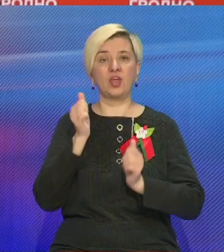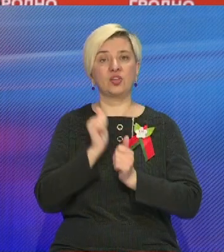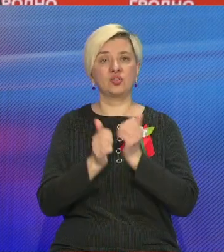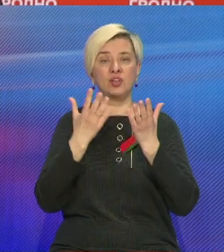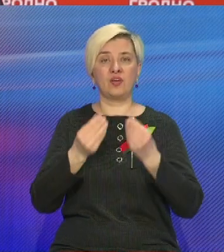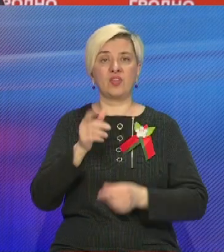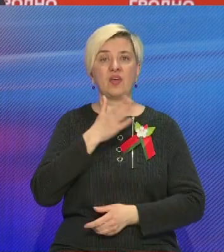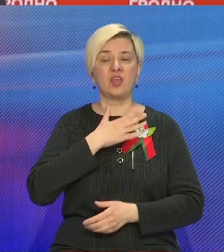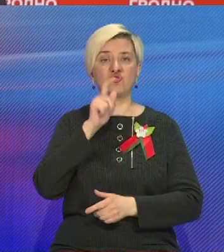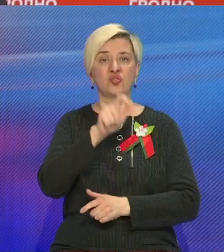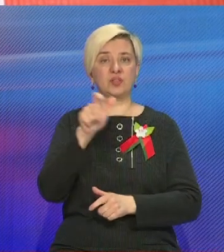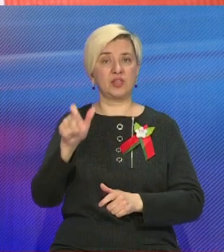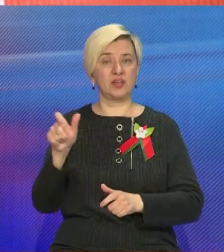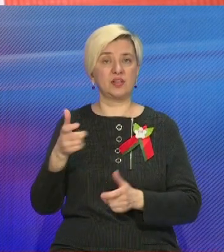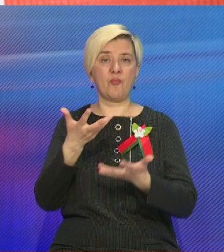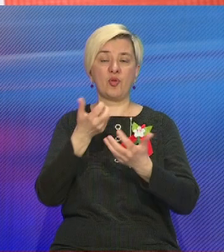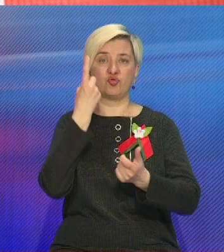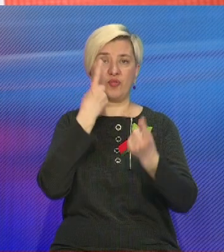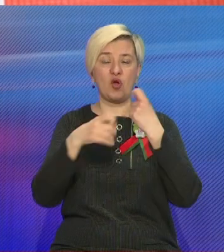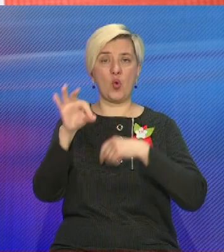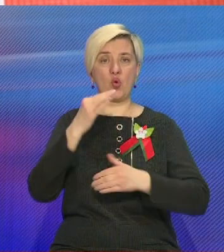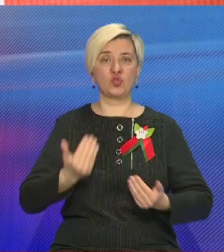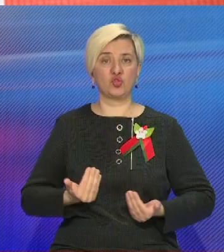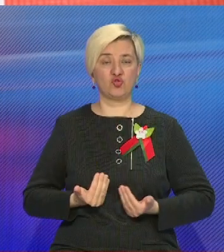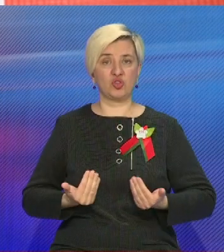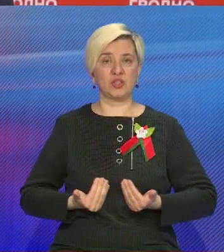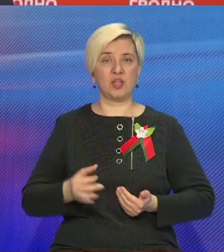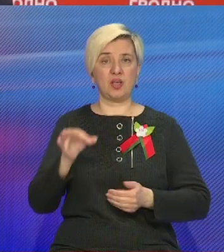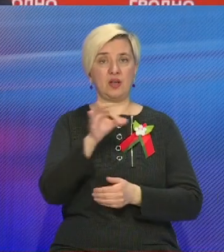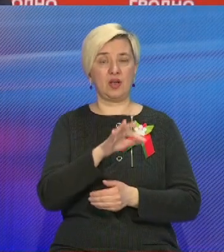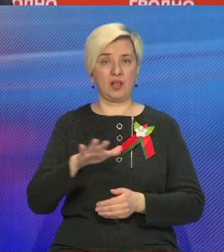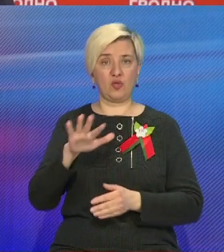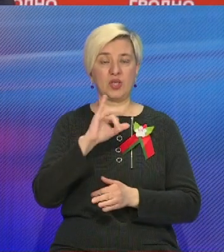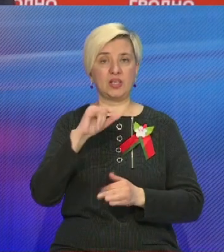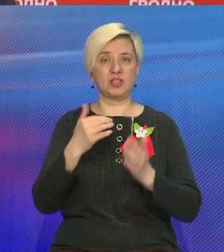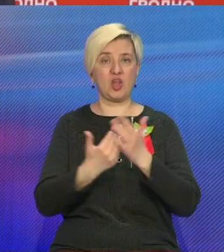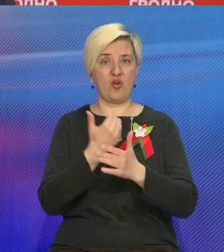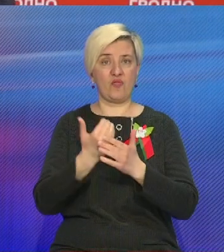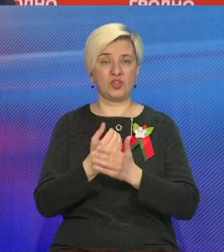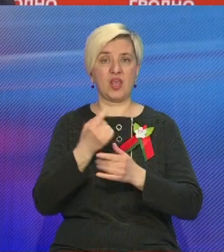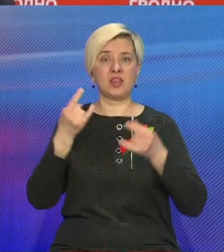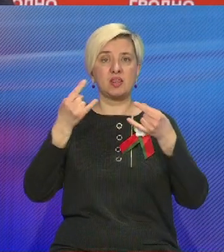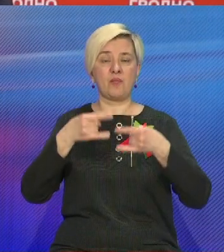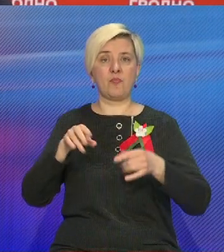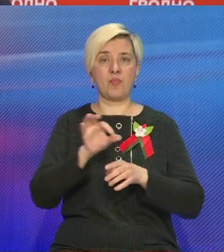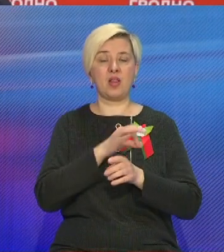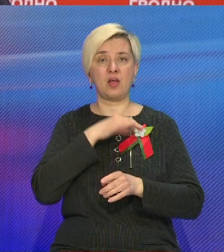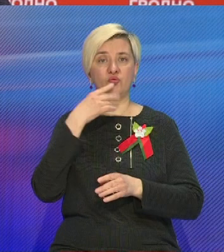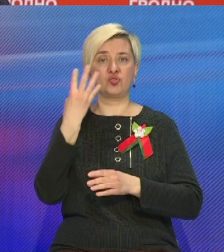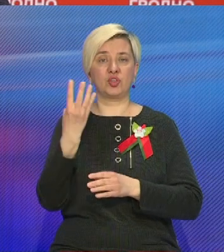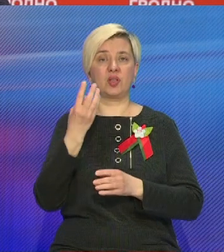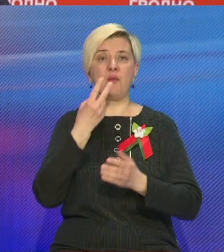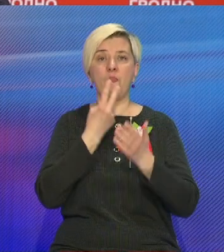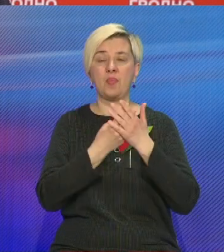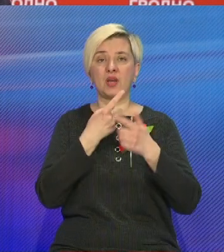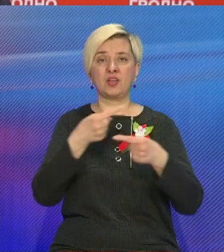получают информацию о жизни региона из выпусков новостей. На канале «Беларусь-4 Гродно» представлены различные тематические